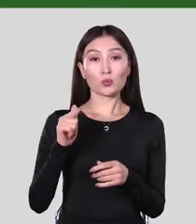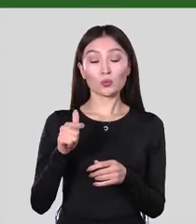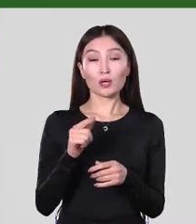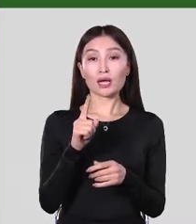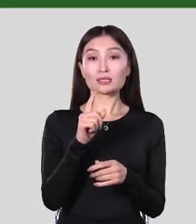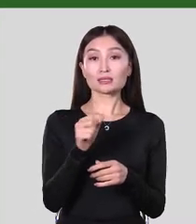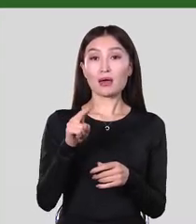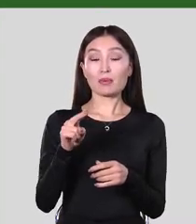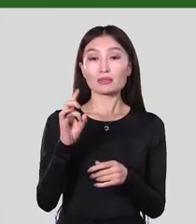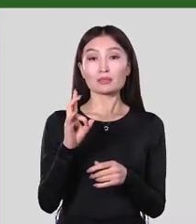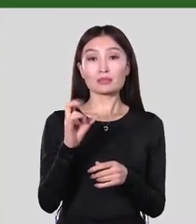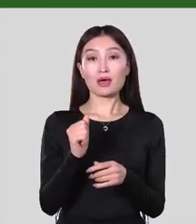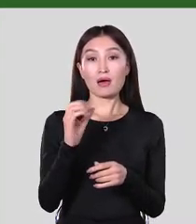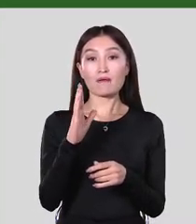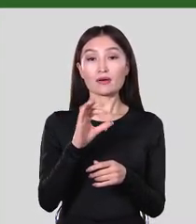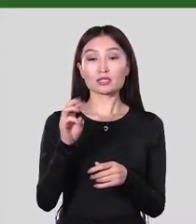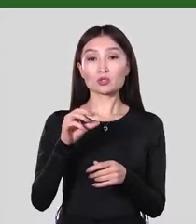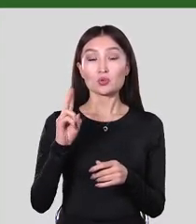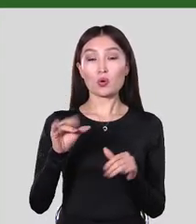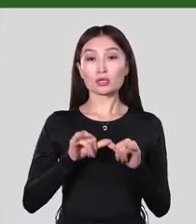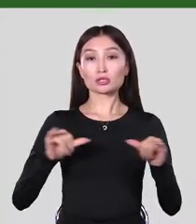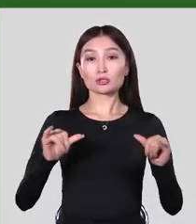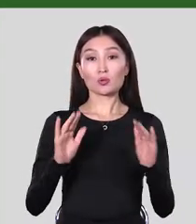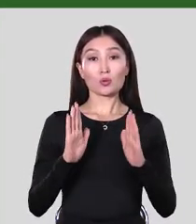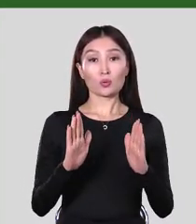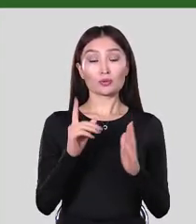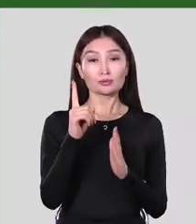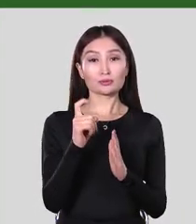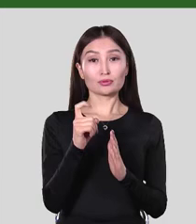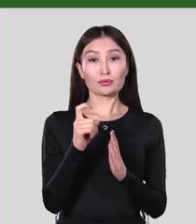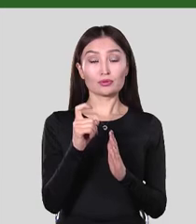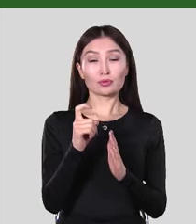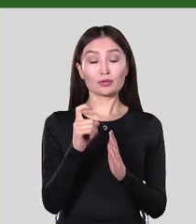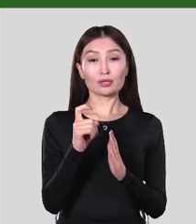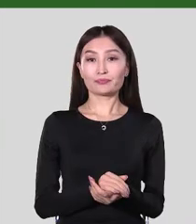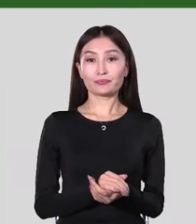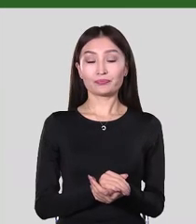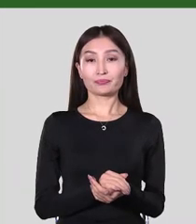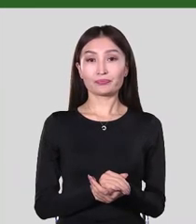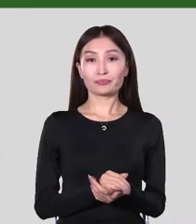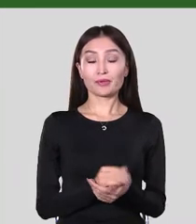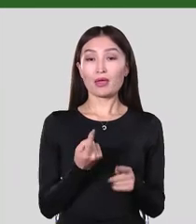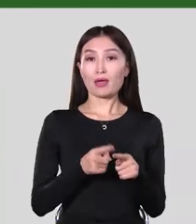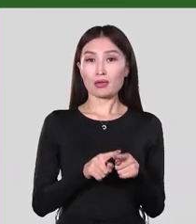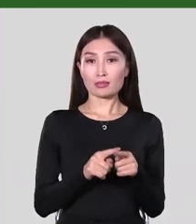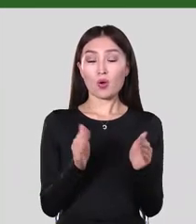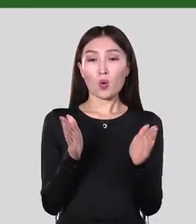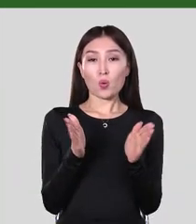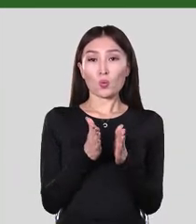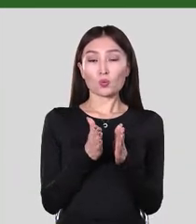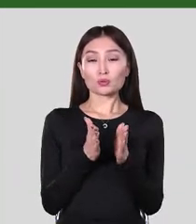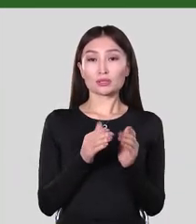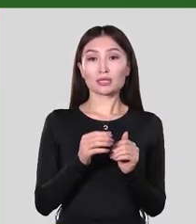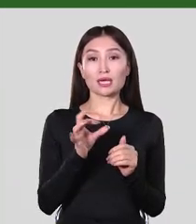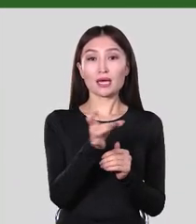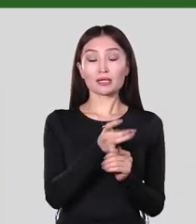с запада на восток, имеющее ширину всего 100 с небольшим километром. Хотя это довольно узкий регион,